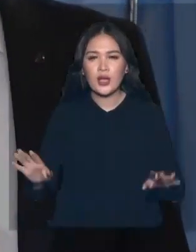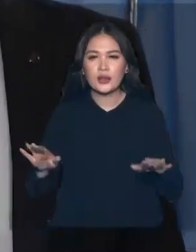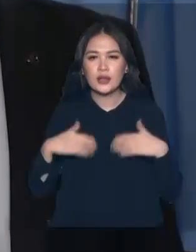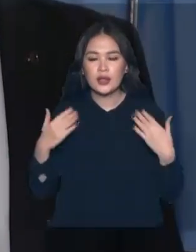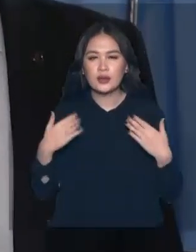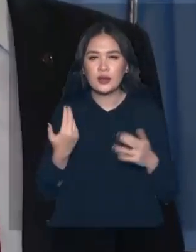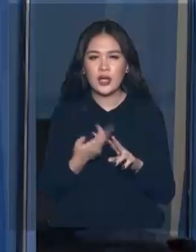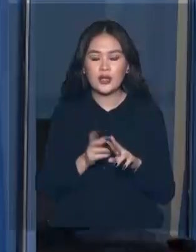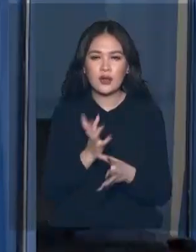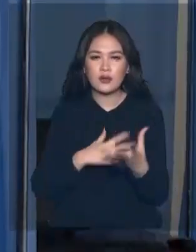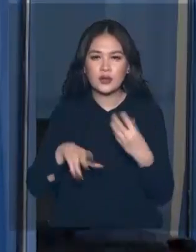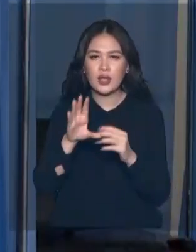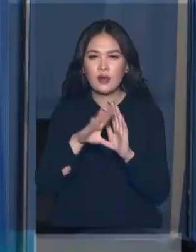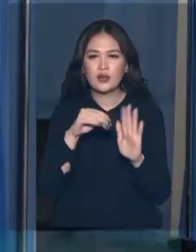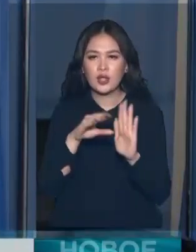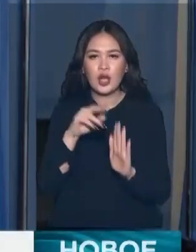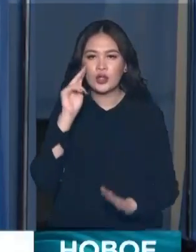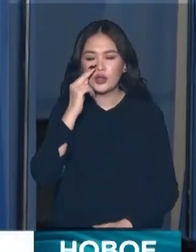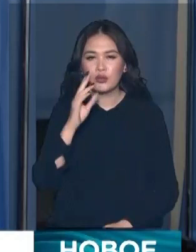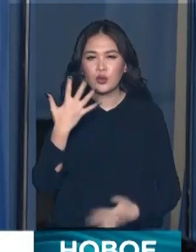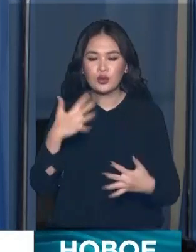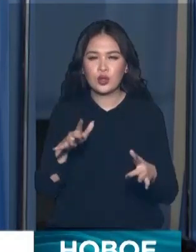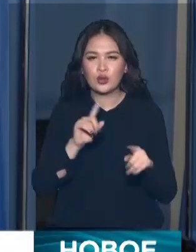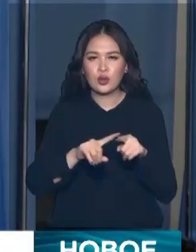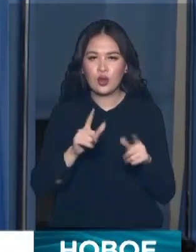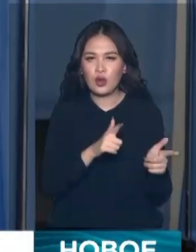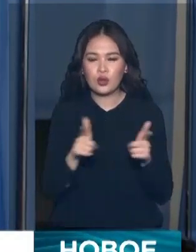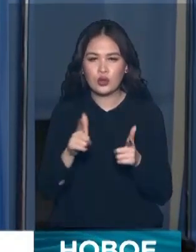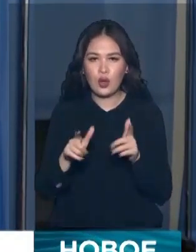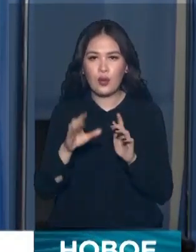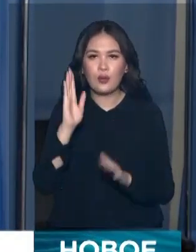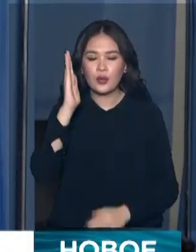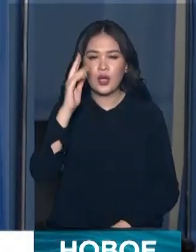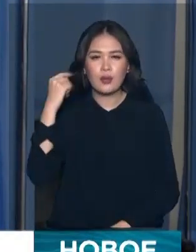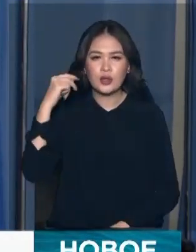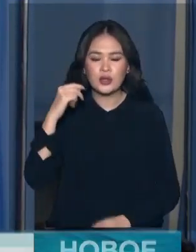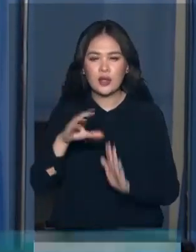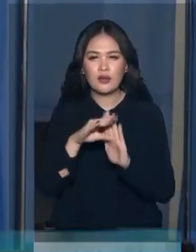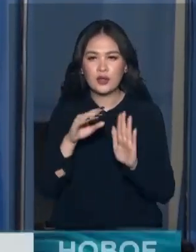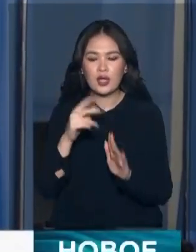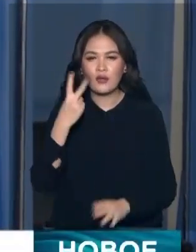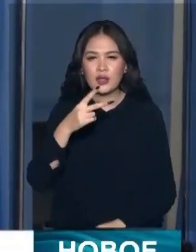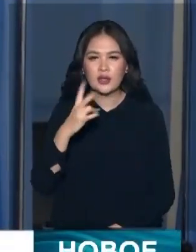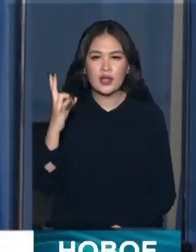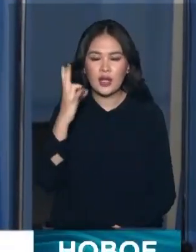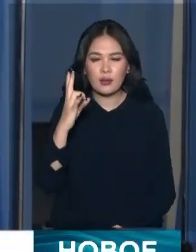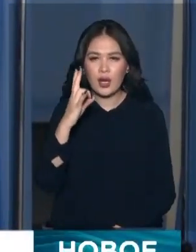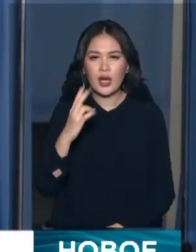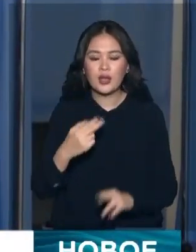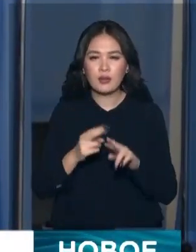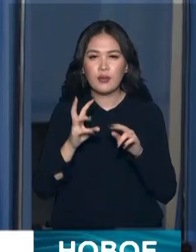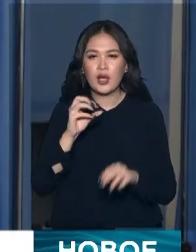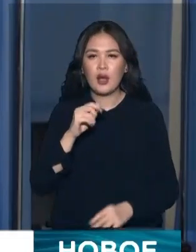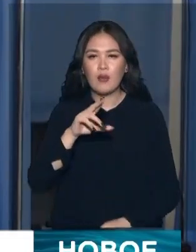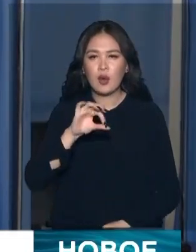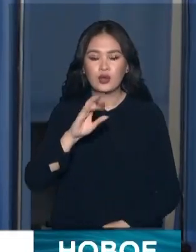Здравствуйте, Ардах. Все избирательные участки Шымкента уже готовы к предстоящим выборам президента Казахстана 20 ноября. А в мегаполисе